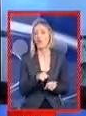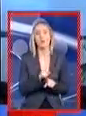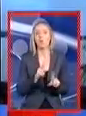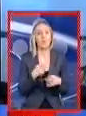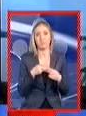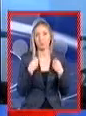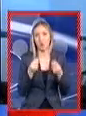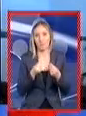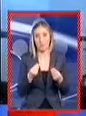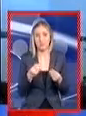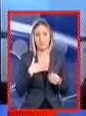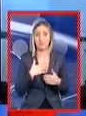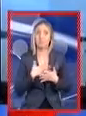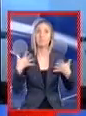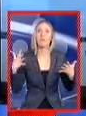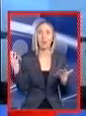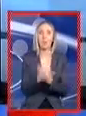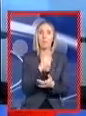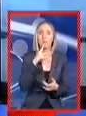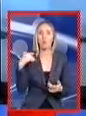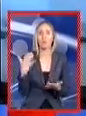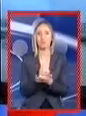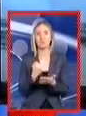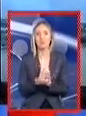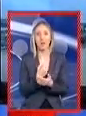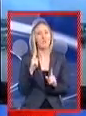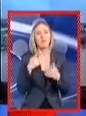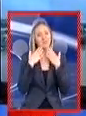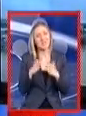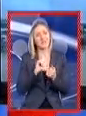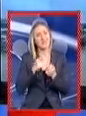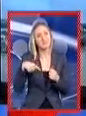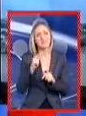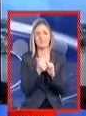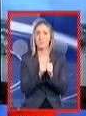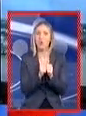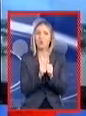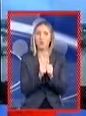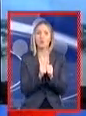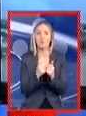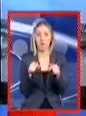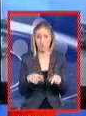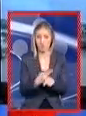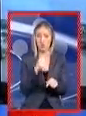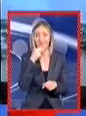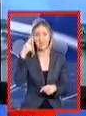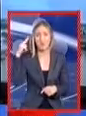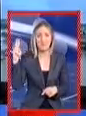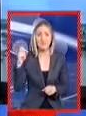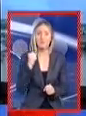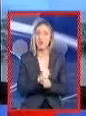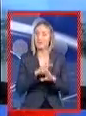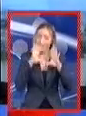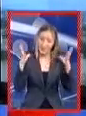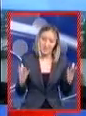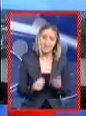objasni. Meri se čak sa velikim pobedama koji se ostvaruju. Ali moram se zahvaliti svim sportistima koji su kako u zemlji, tako i u inostranstvu učinili sve